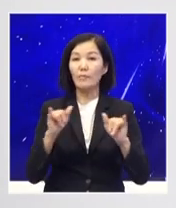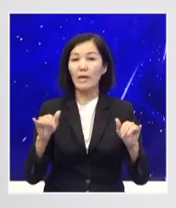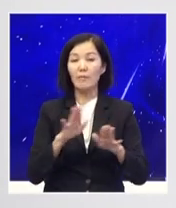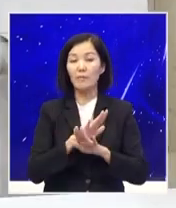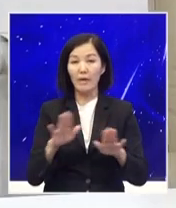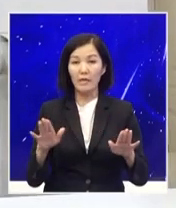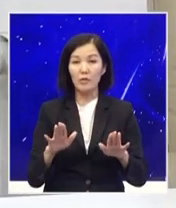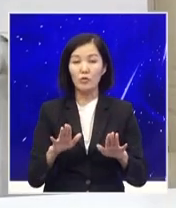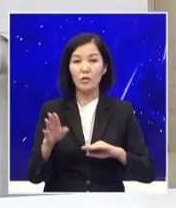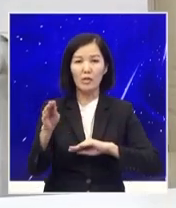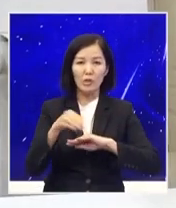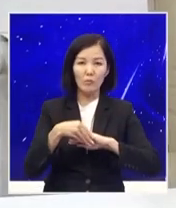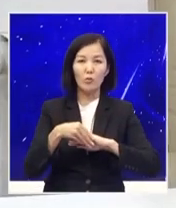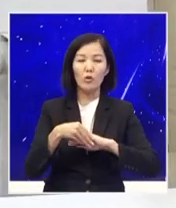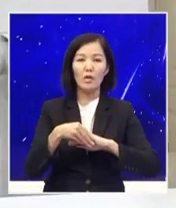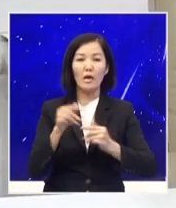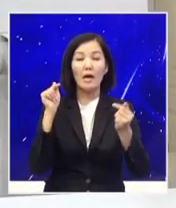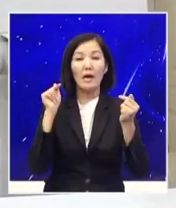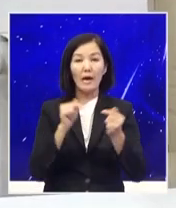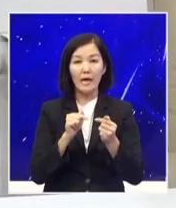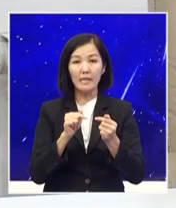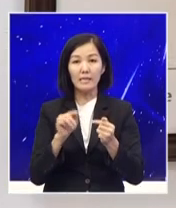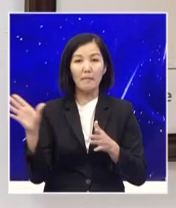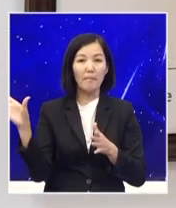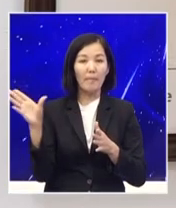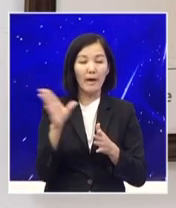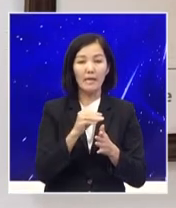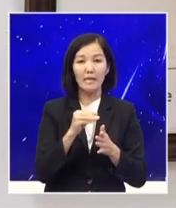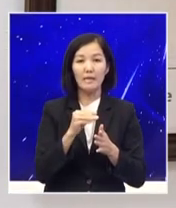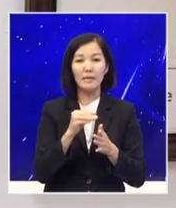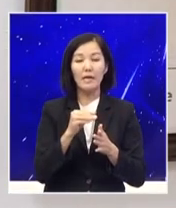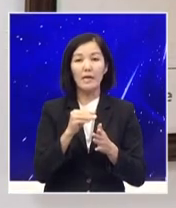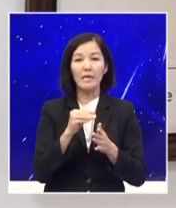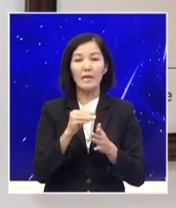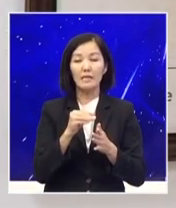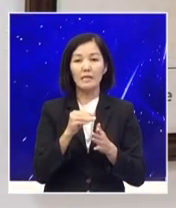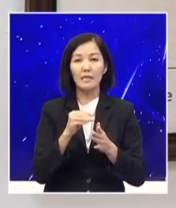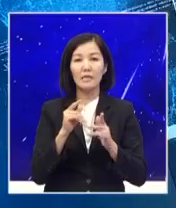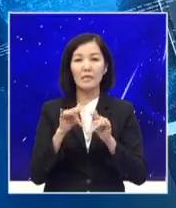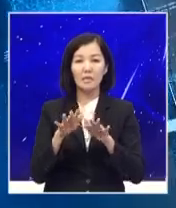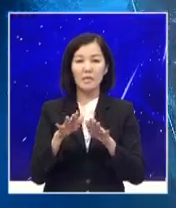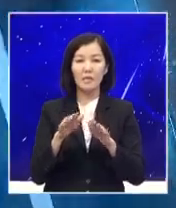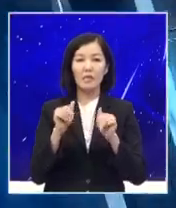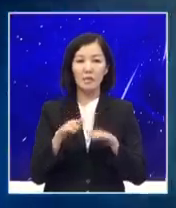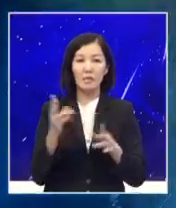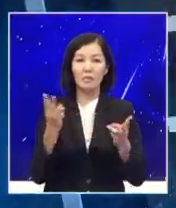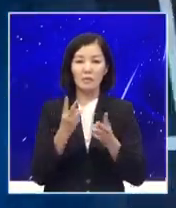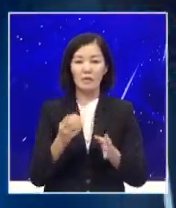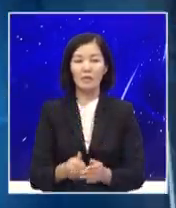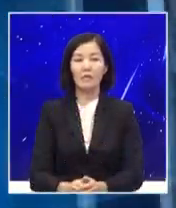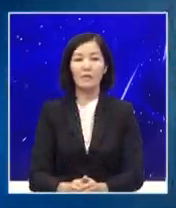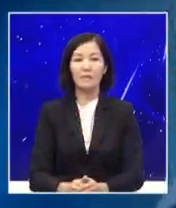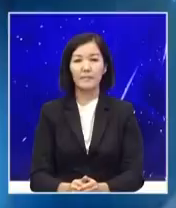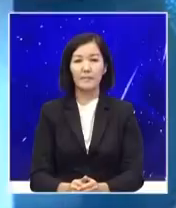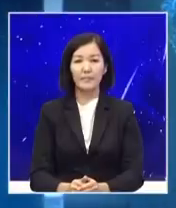даму болмайды. Ол үшін жемқорлыққа қарсы жұмыла күресу керек, дейді департамент басшысының орынбасары. Меруерт Қыдырбайқызы, Жайық